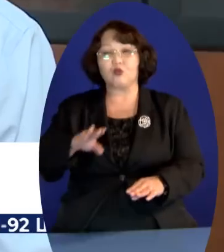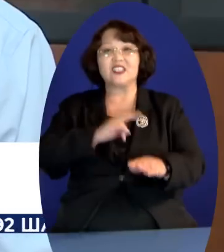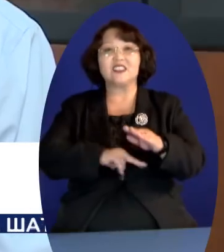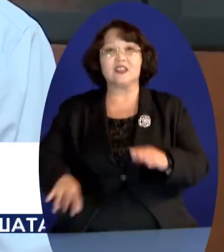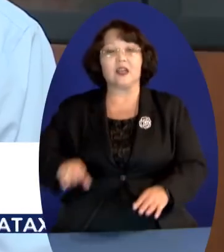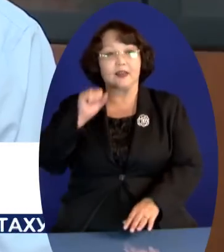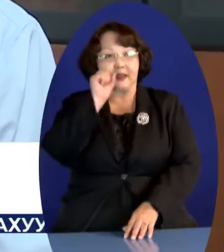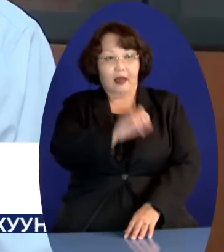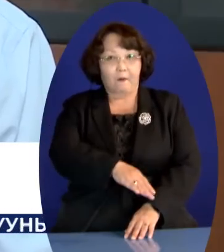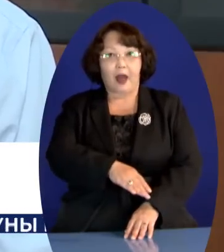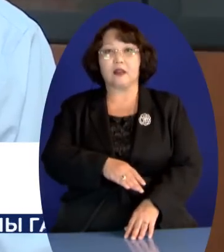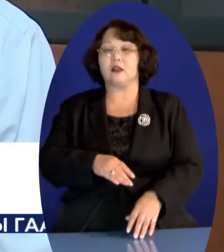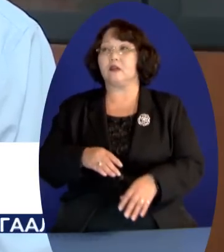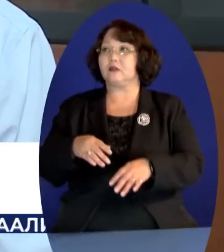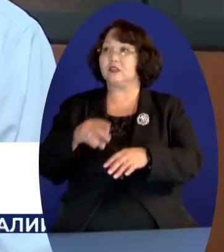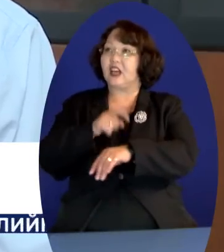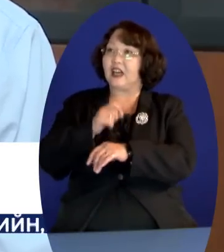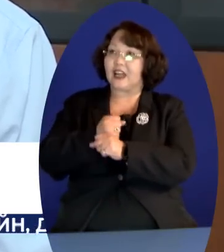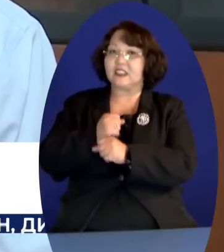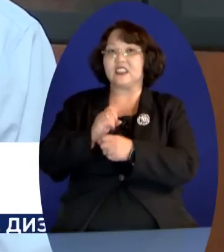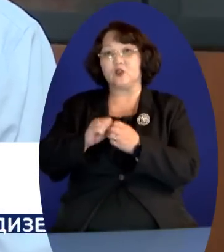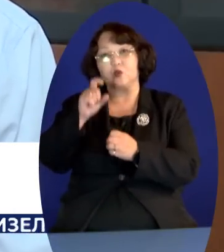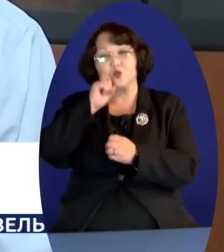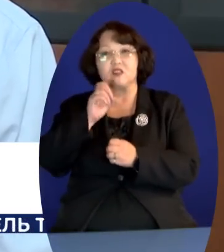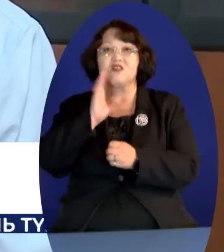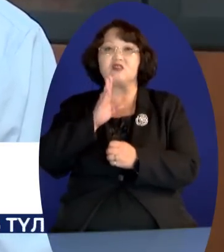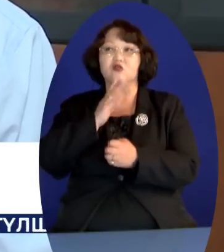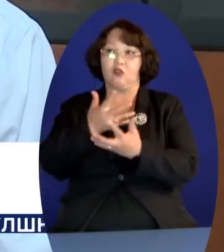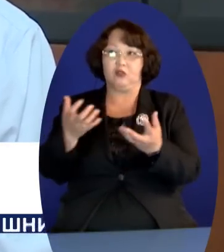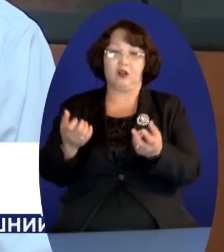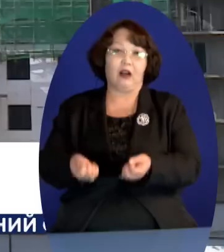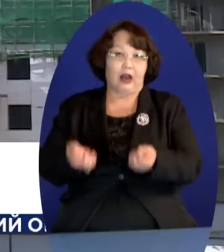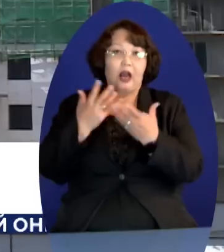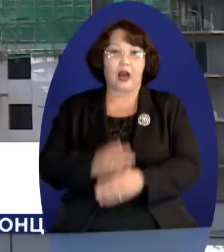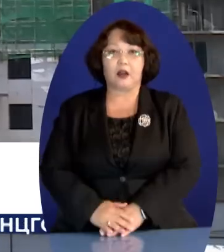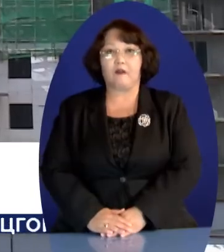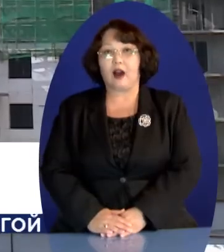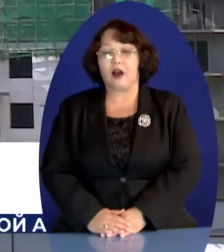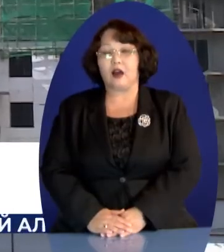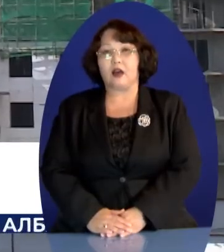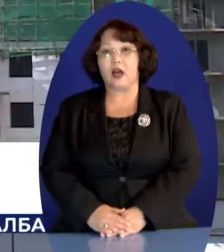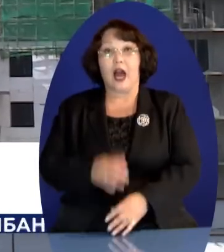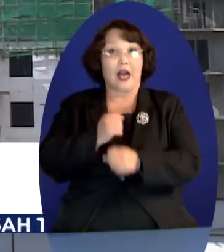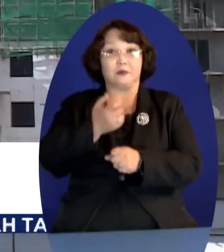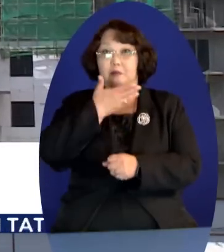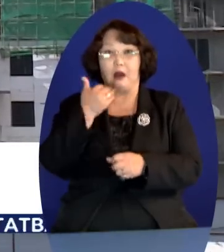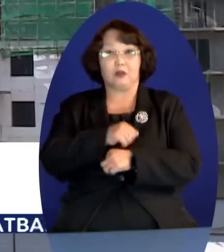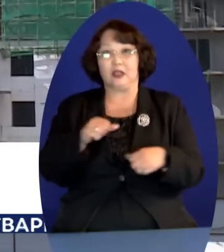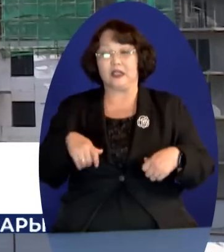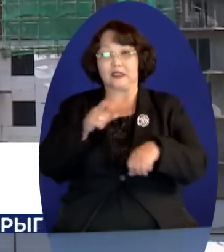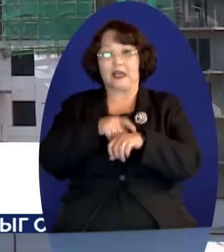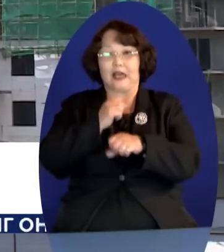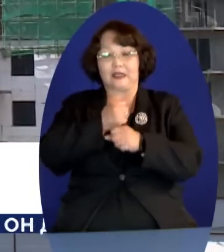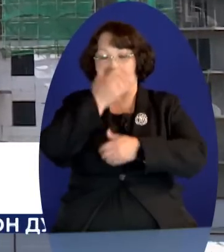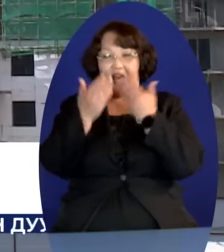авахын хооронд бас нэг цагийн ажил хий гэсэн эрэлт бол гарч ирээд байна. Зөвхөн ажилгүй иргэд цагийн ажил